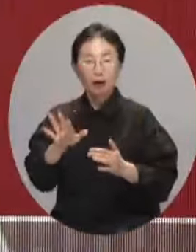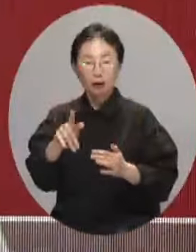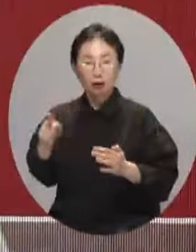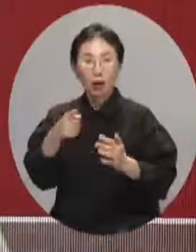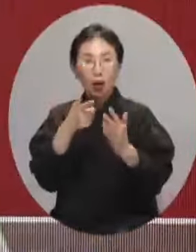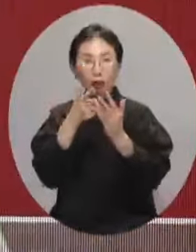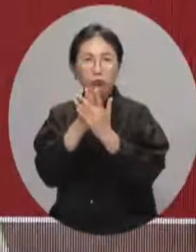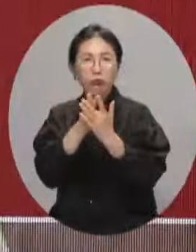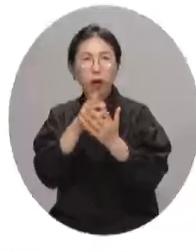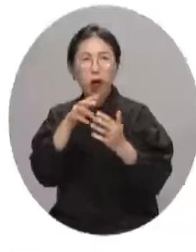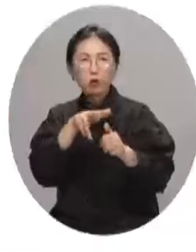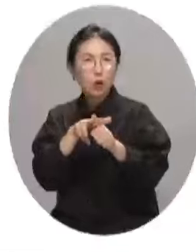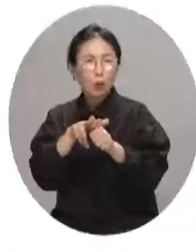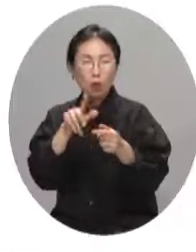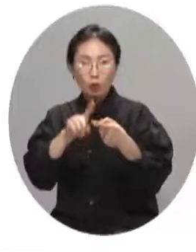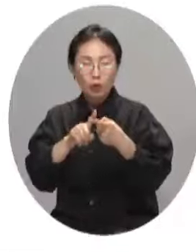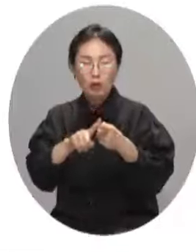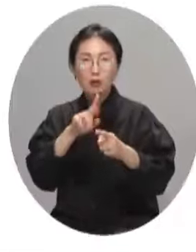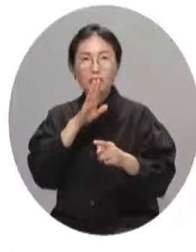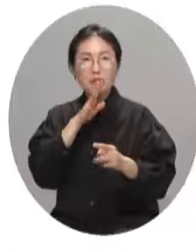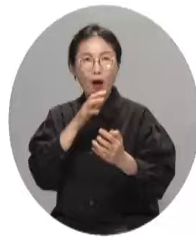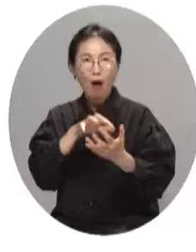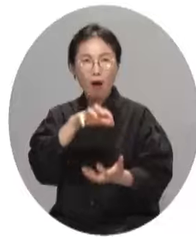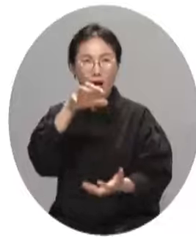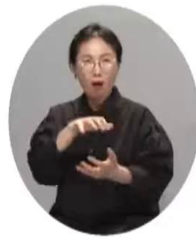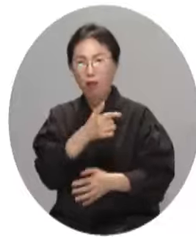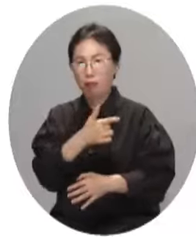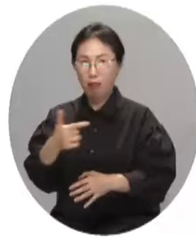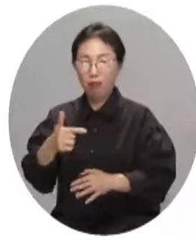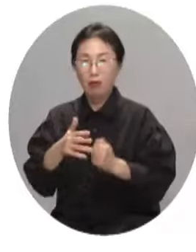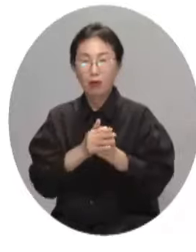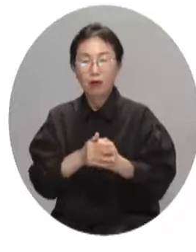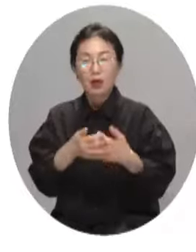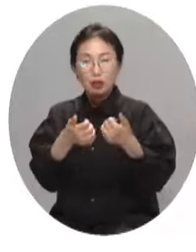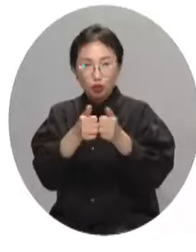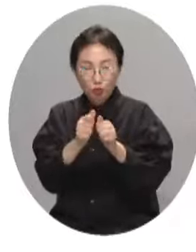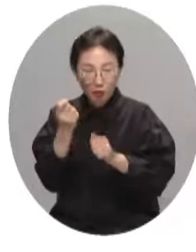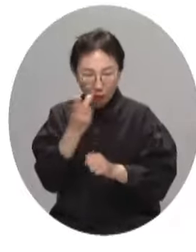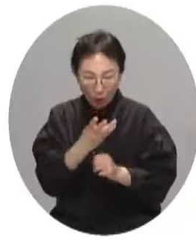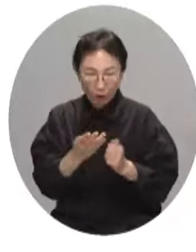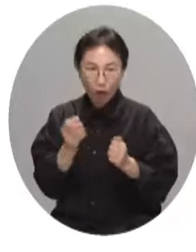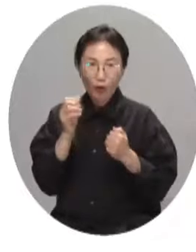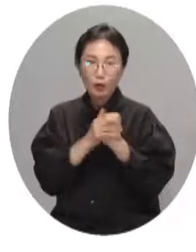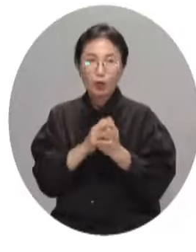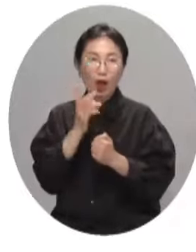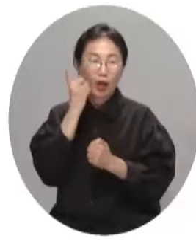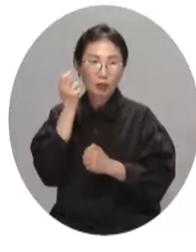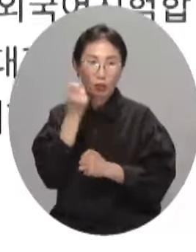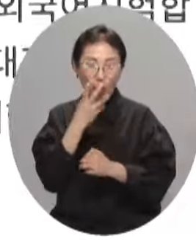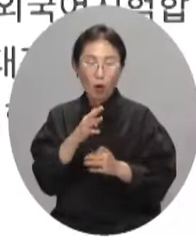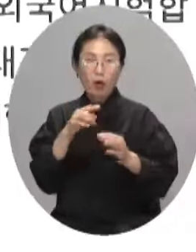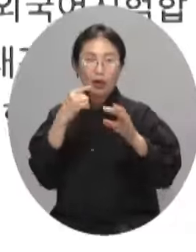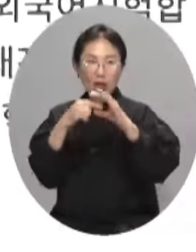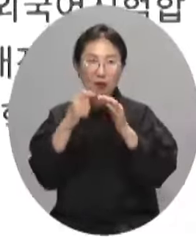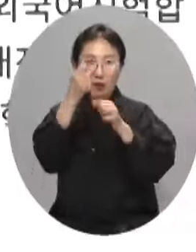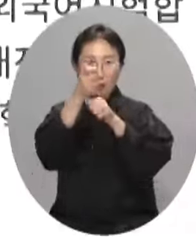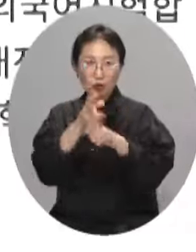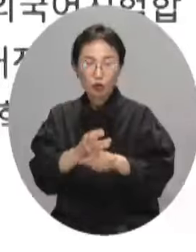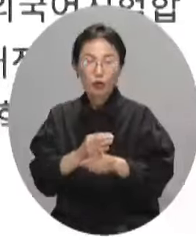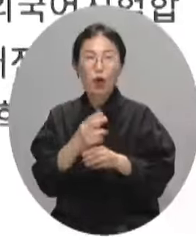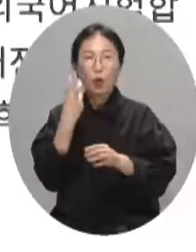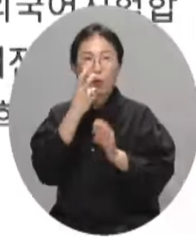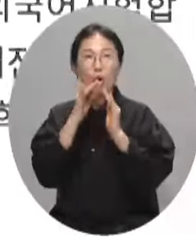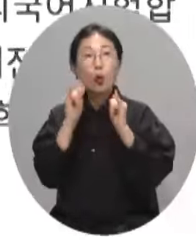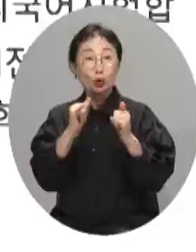유출된 정보 역시 광범위합니다. 재학생의 주민번호와 생년월일, 휴대전화번호, 이메일 주소, 보호자 이름